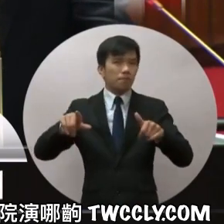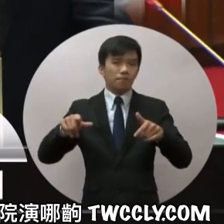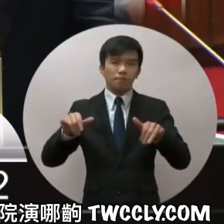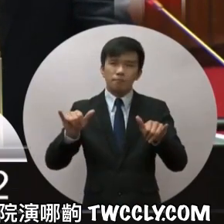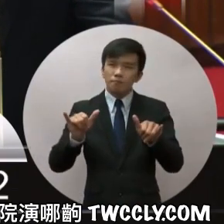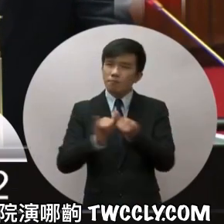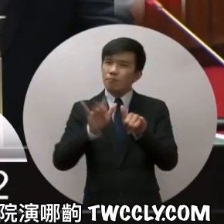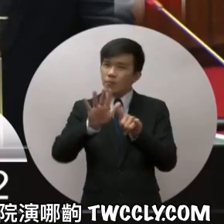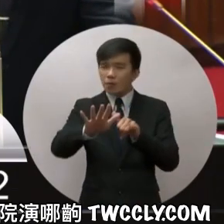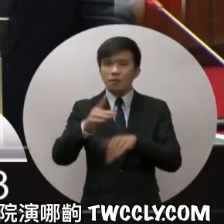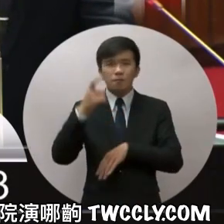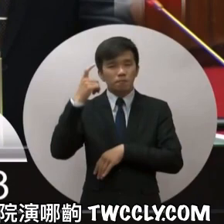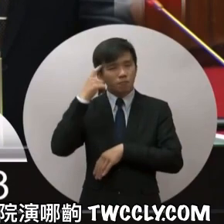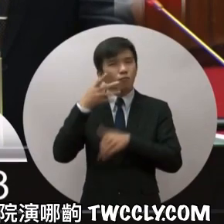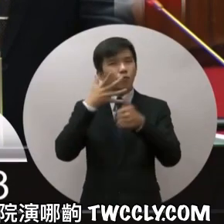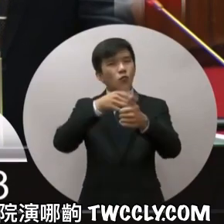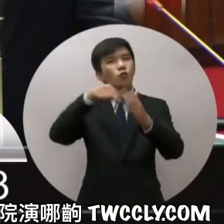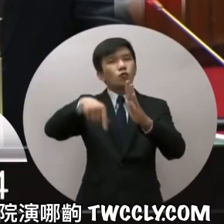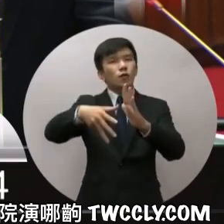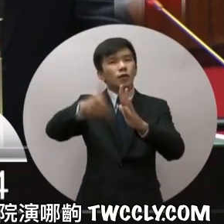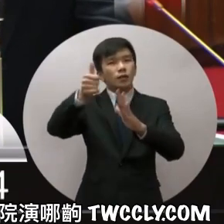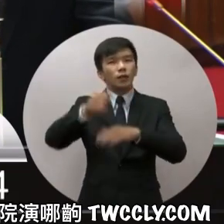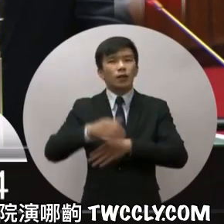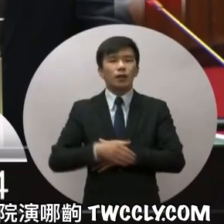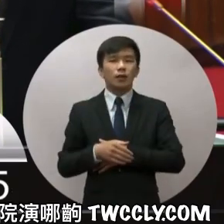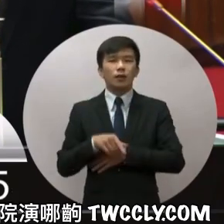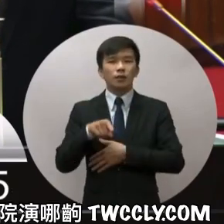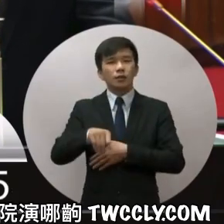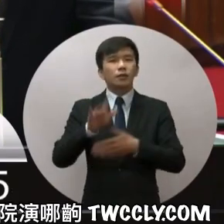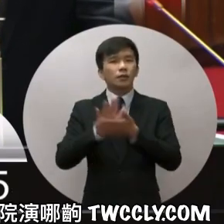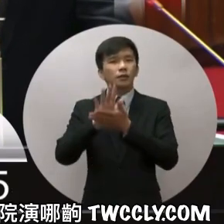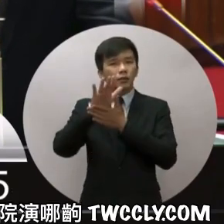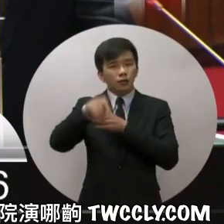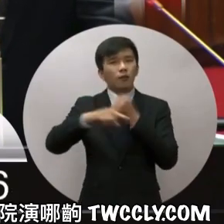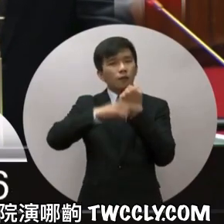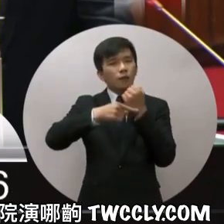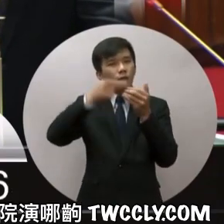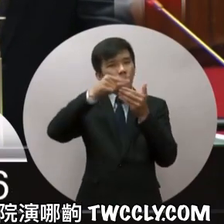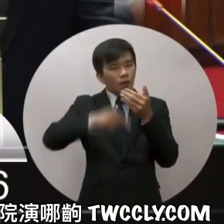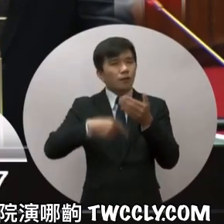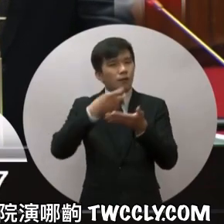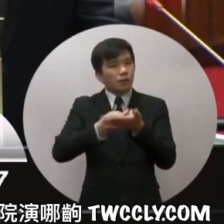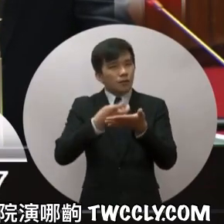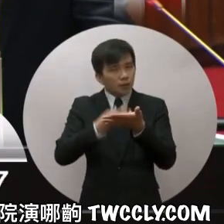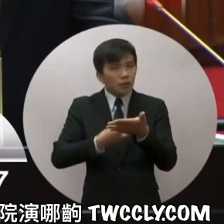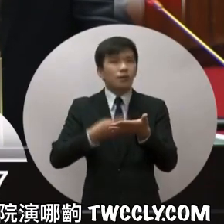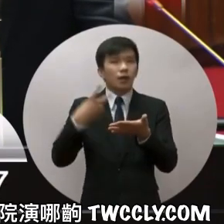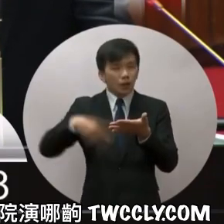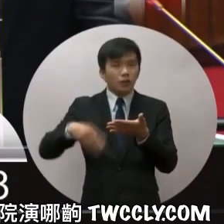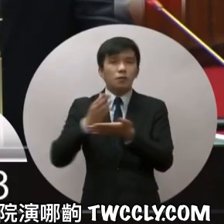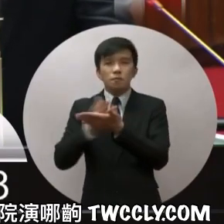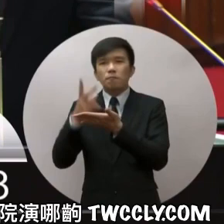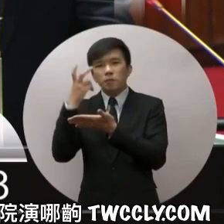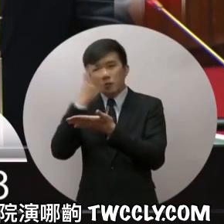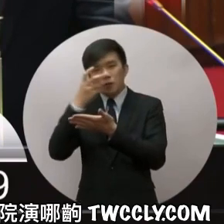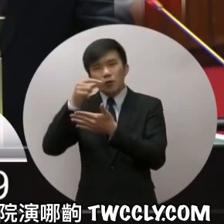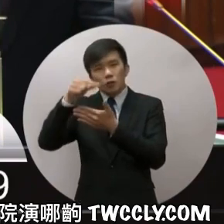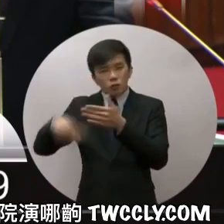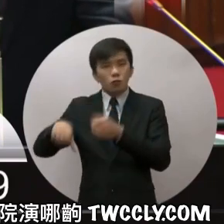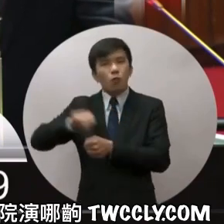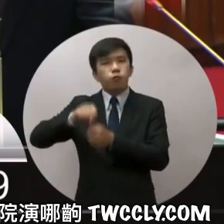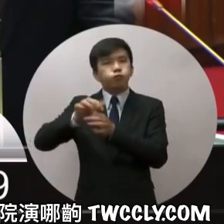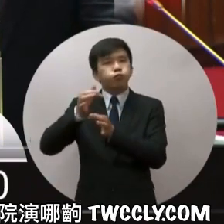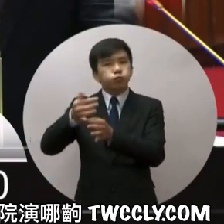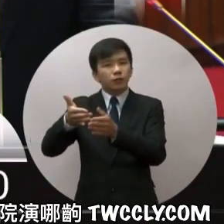件事情你的看法是怎麼樣要怎麼樣去完整我們後續的相關的法制上的規定跟相關評鑑制度的提升